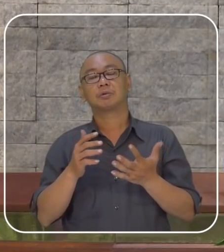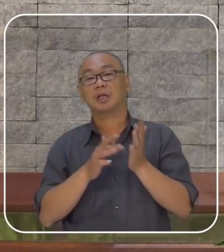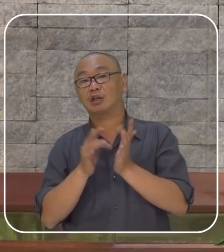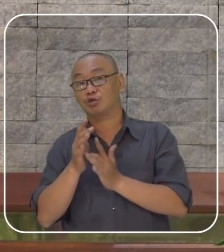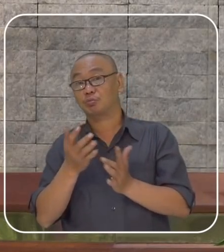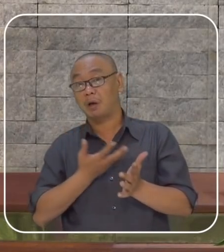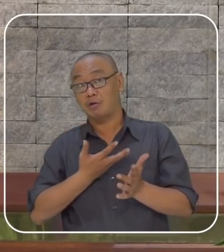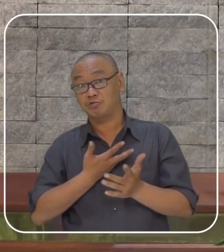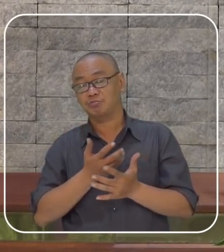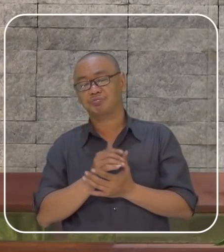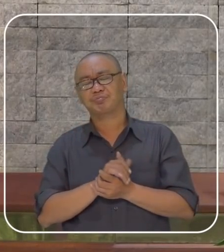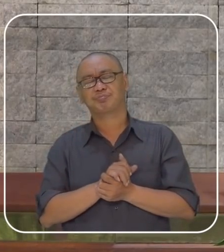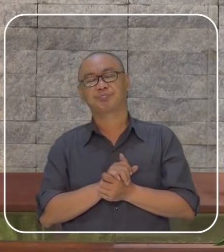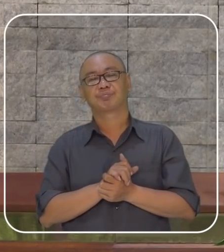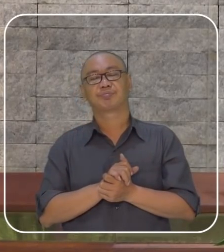Yesus.